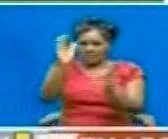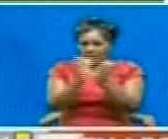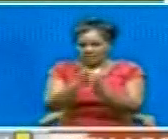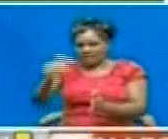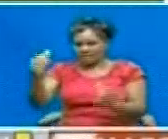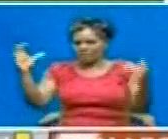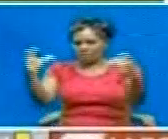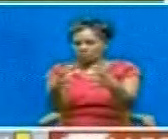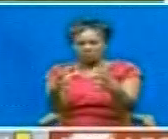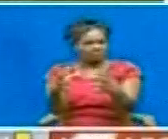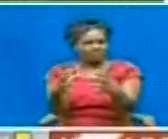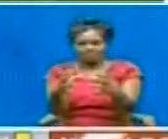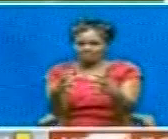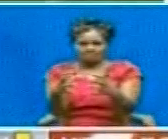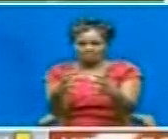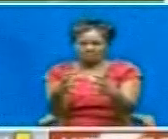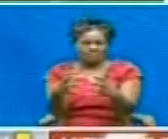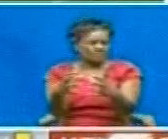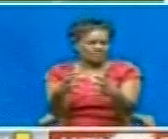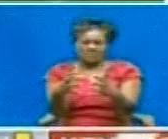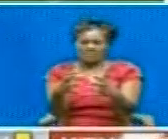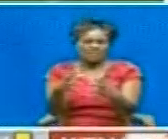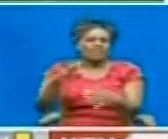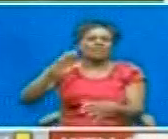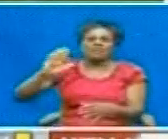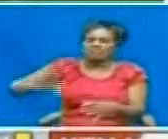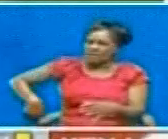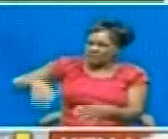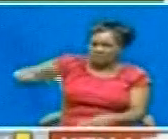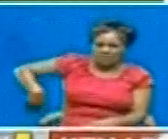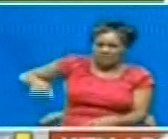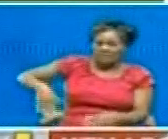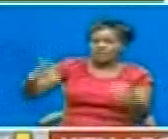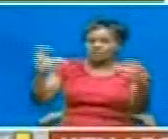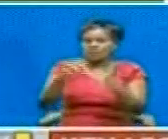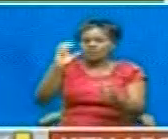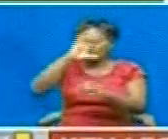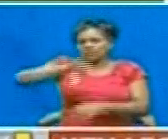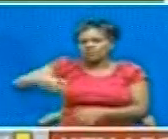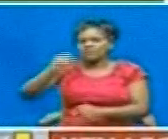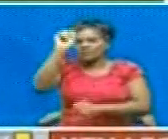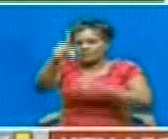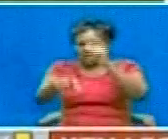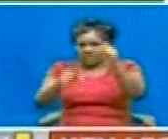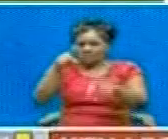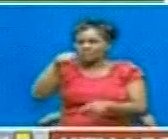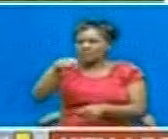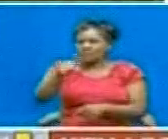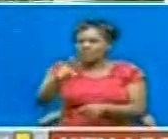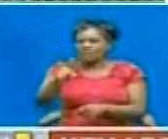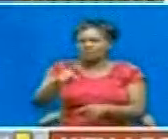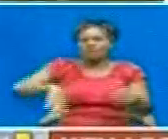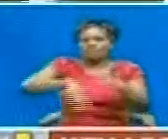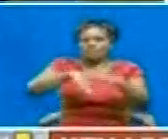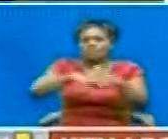Stars, unaona bado kama tunaweza kuwa na wachezaji ambao wako kwenye timu ya City Stars na Kuru All Stars na wanacheza kwenye ligi